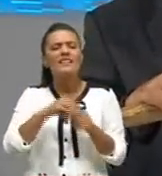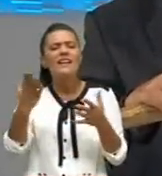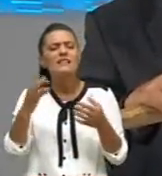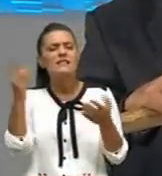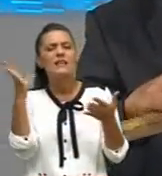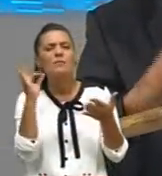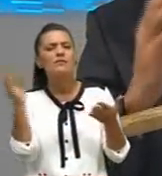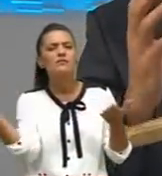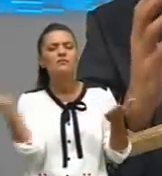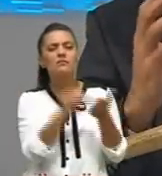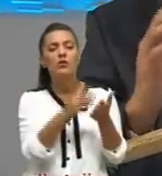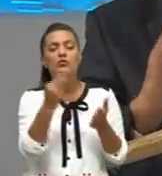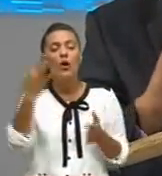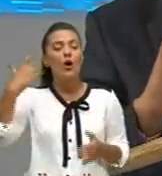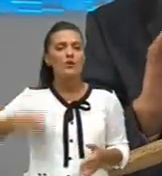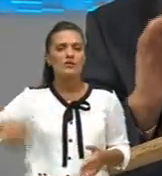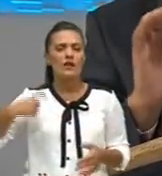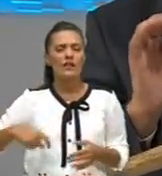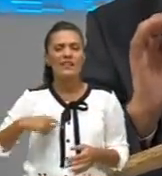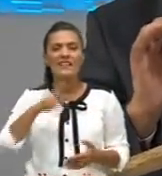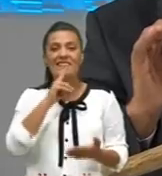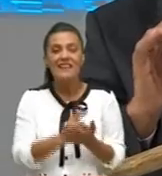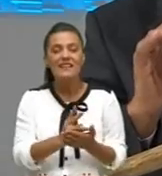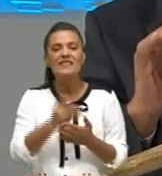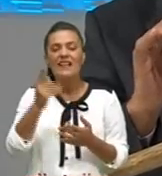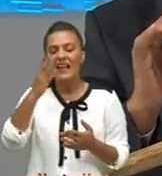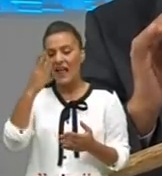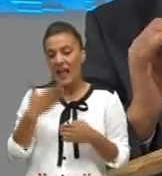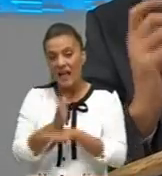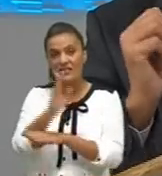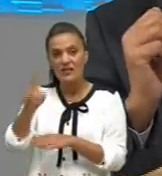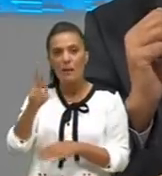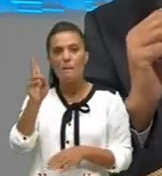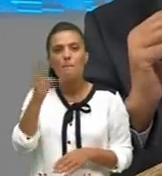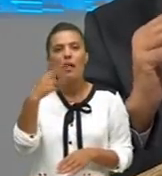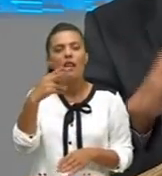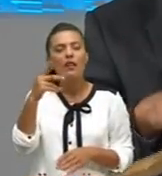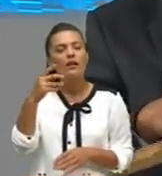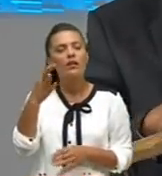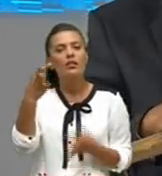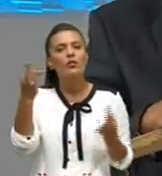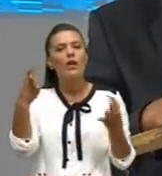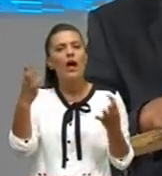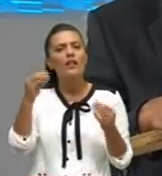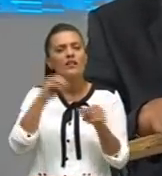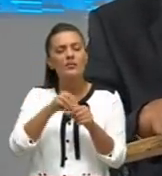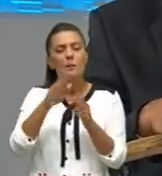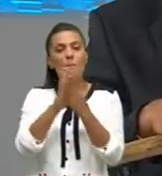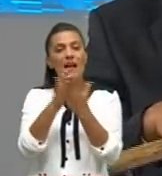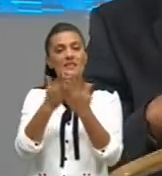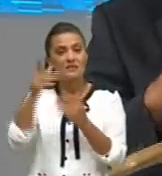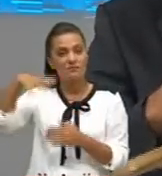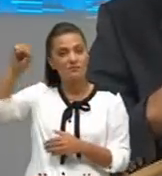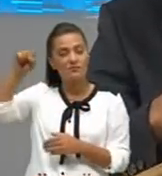buraya? Hı hı. Çok özel, kesinlikle organik balık tutkalı. Özellikle hı. Mersin